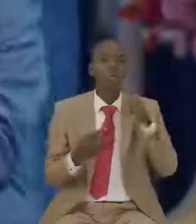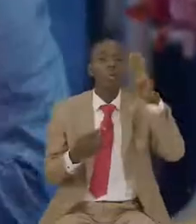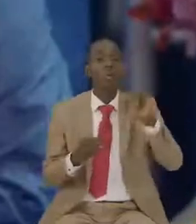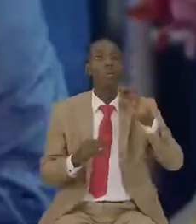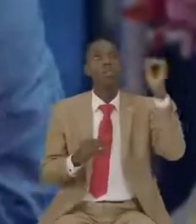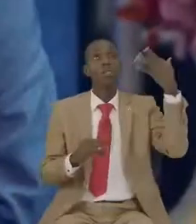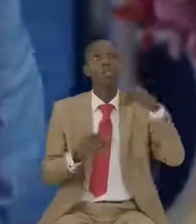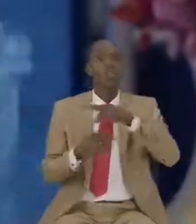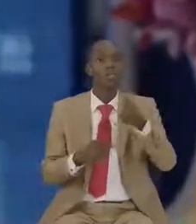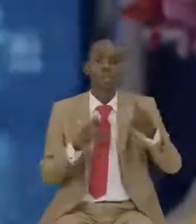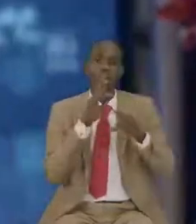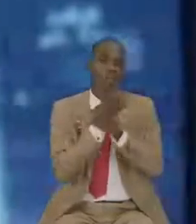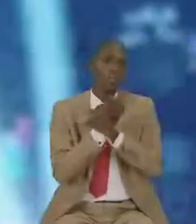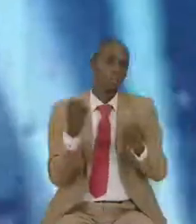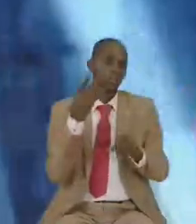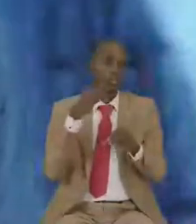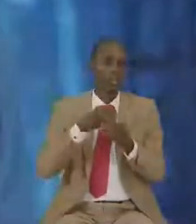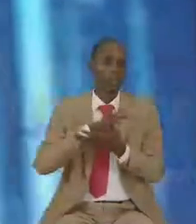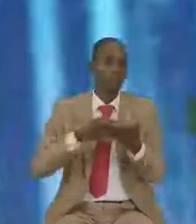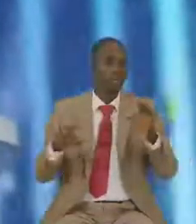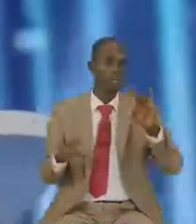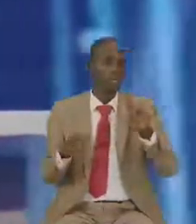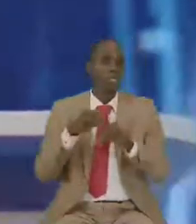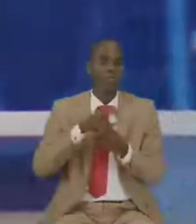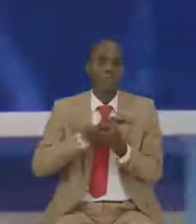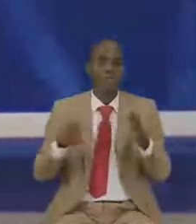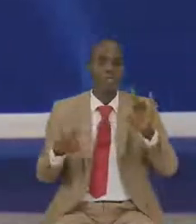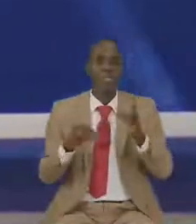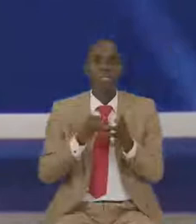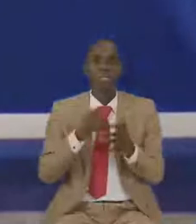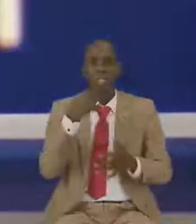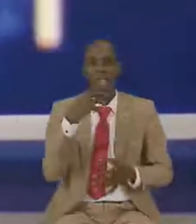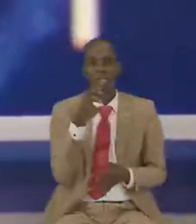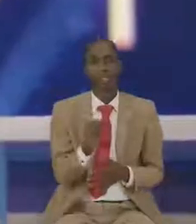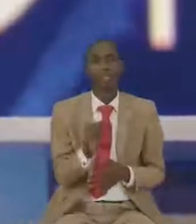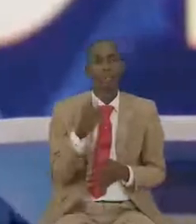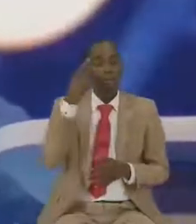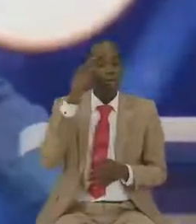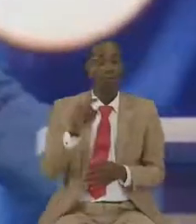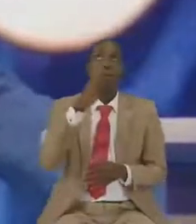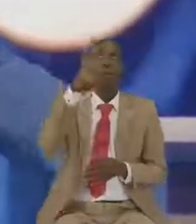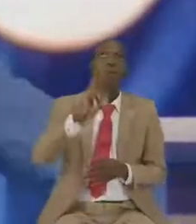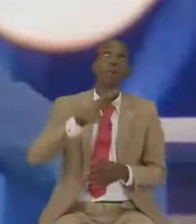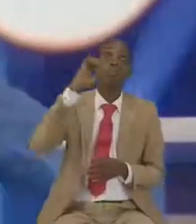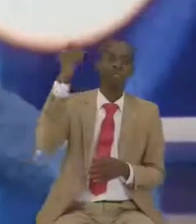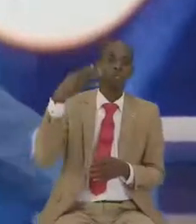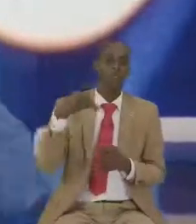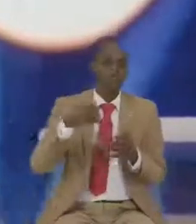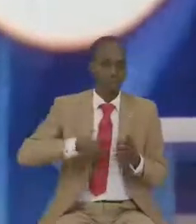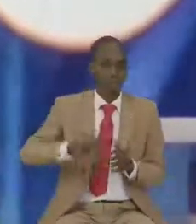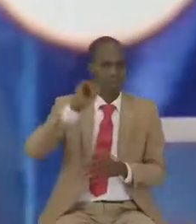péchés. C'est par grâce que vous êtes sauvés. Verset 8 ici. Verset 8 dit,